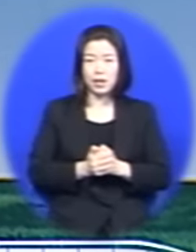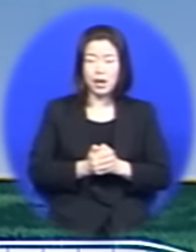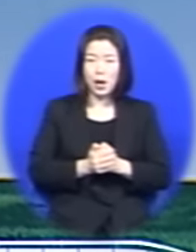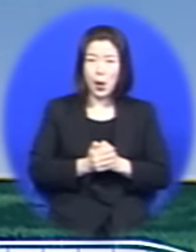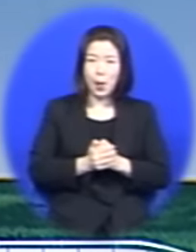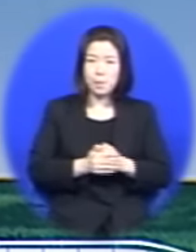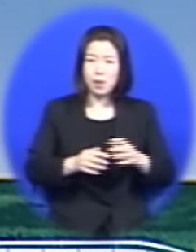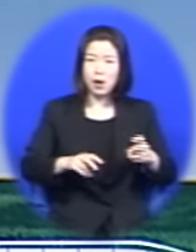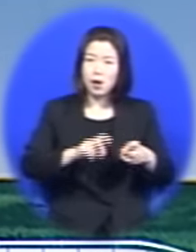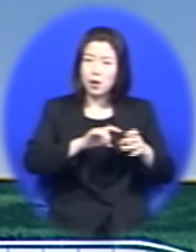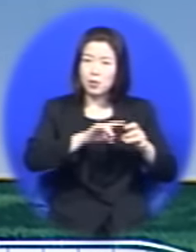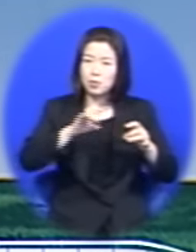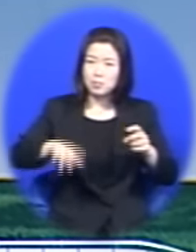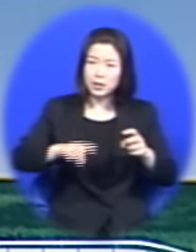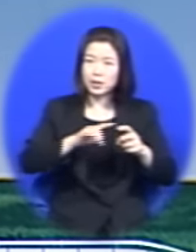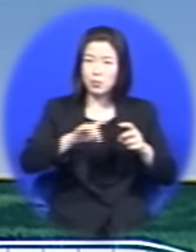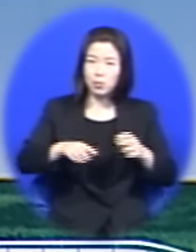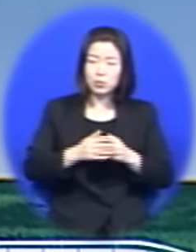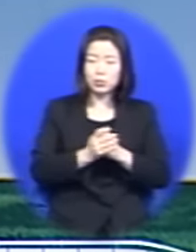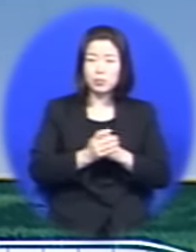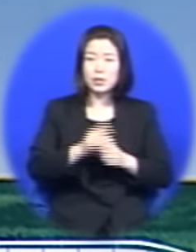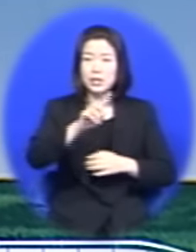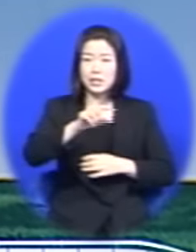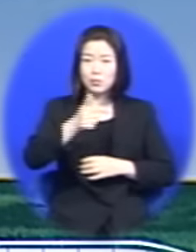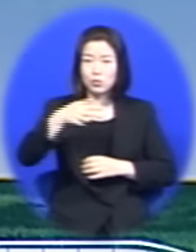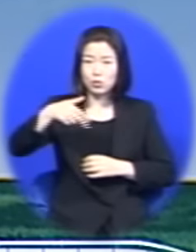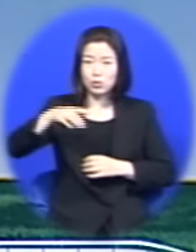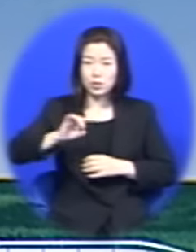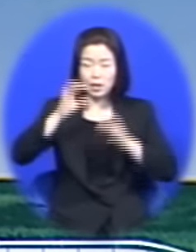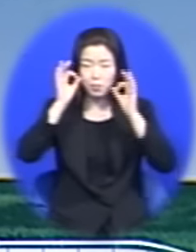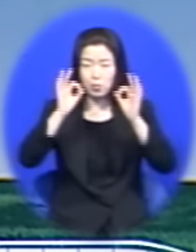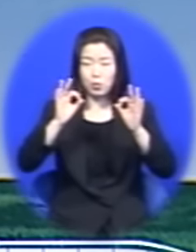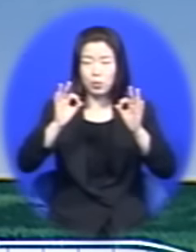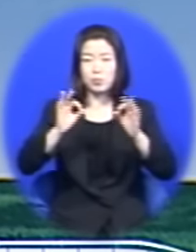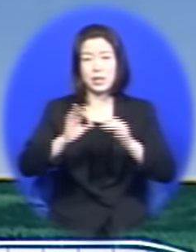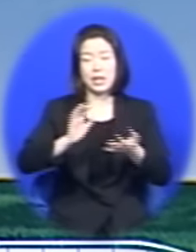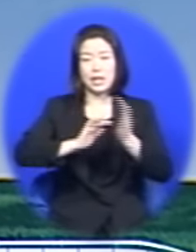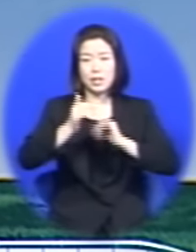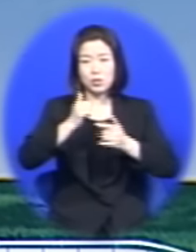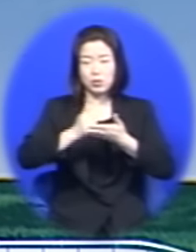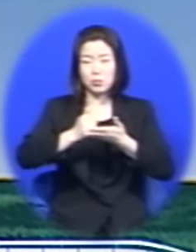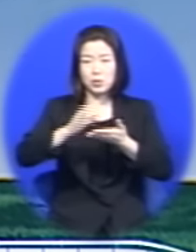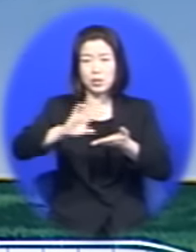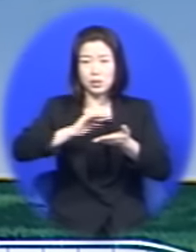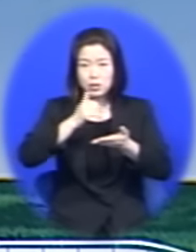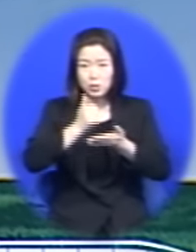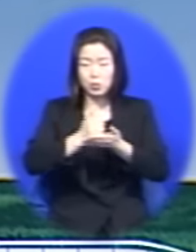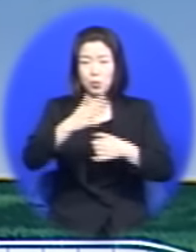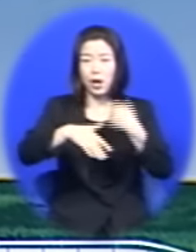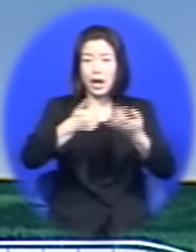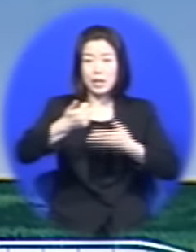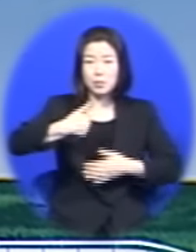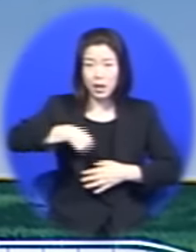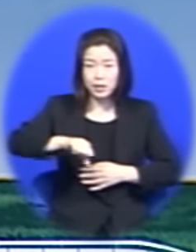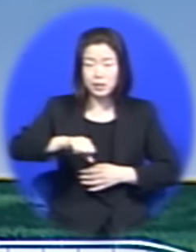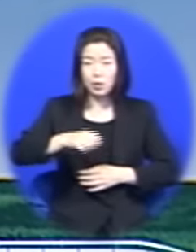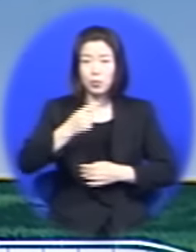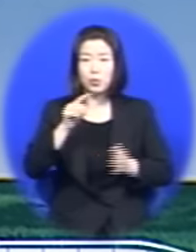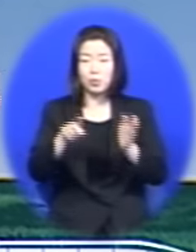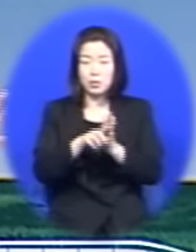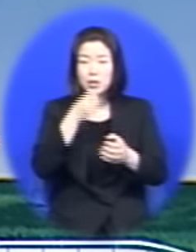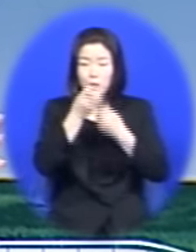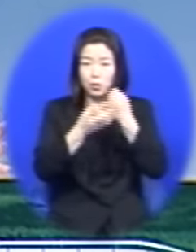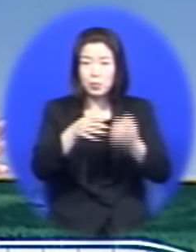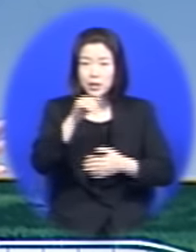마태복음 16장에 보면 베드로가 예수님은 그리스도시고 하나님의 아들이시라고 신앙 고백했을 때